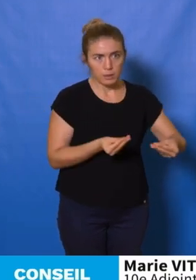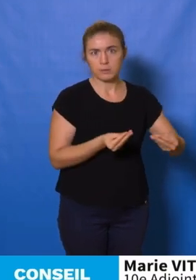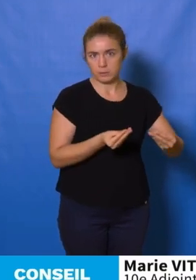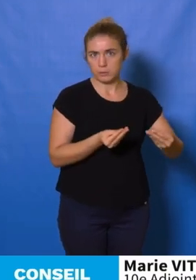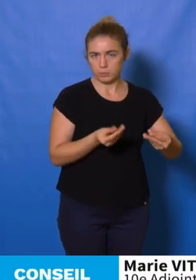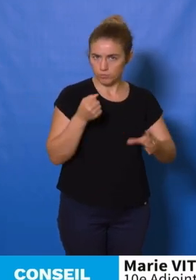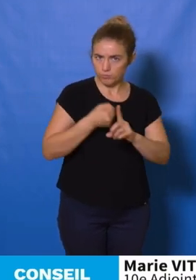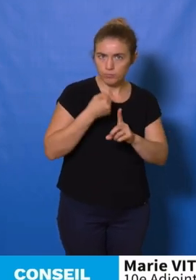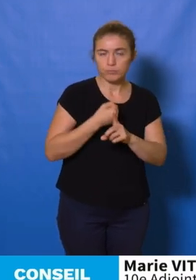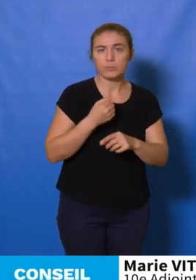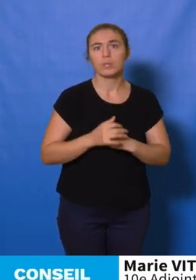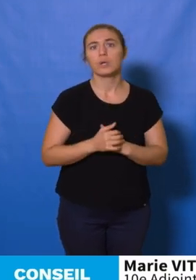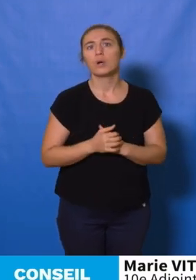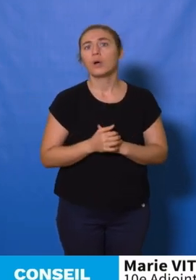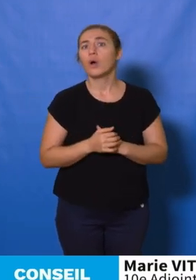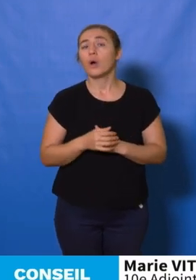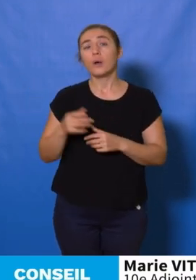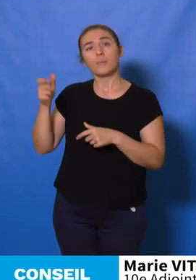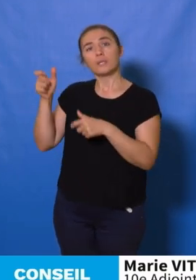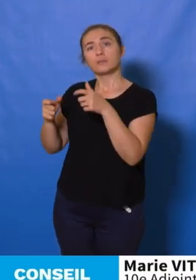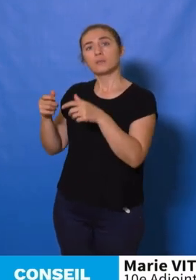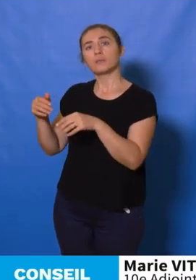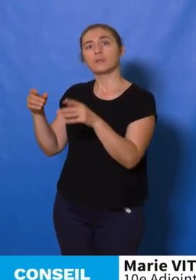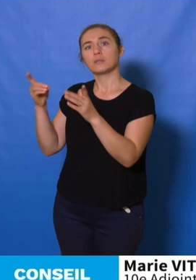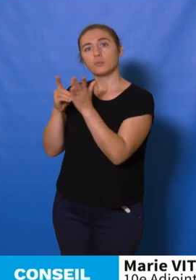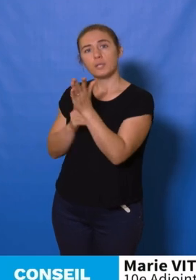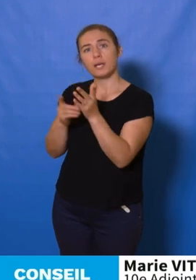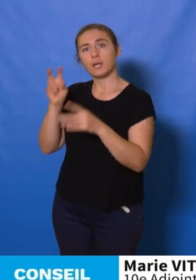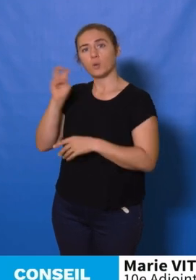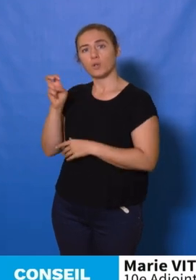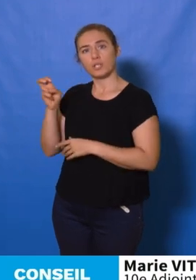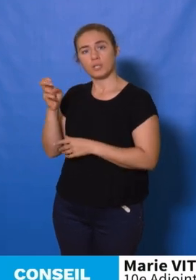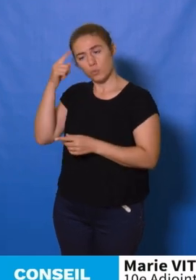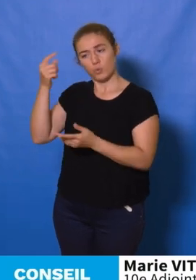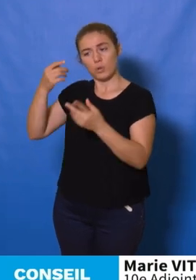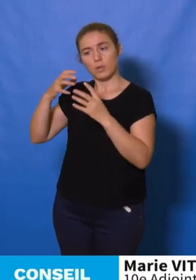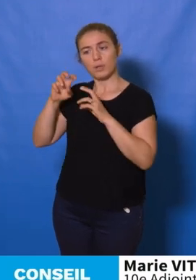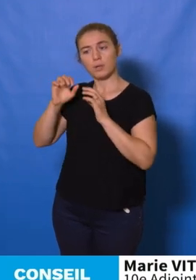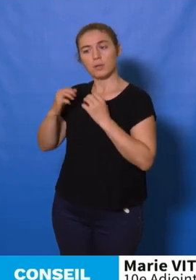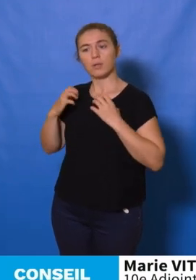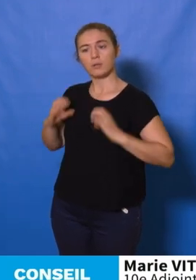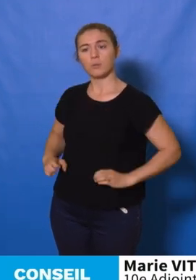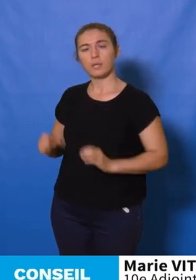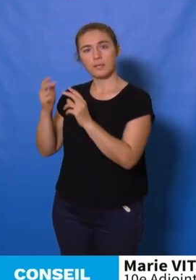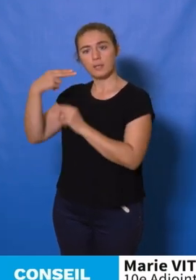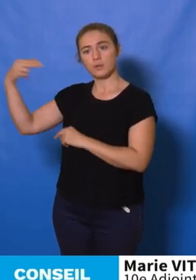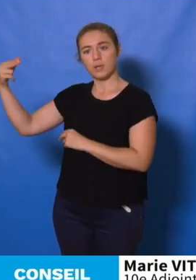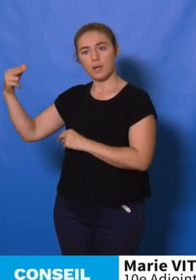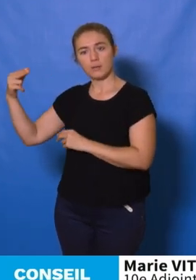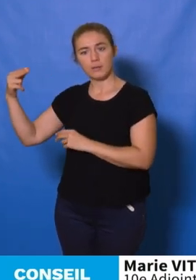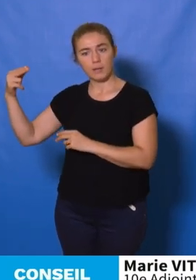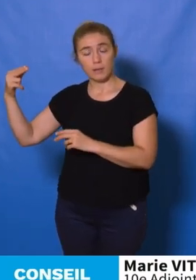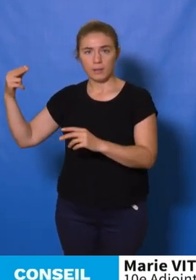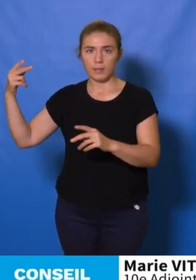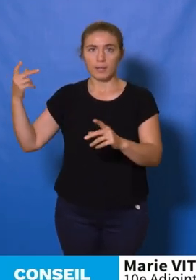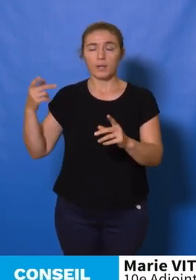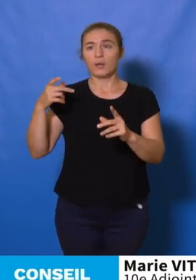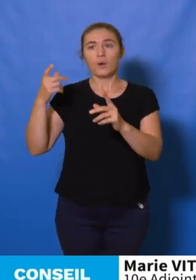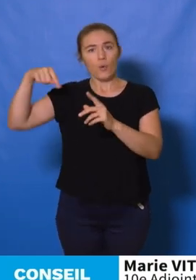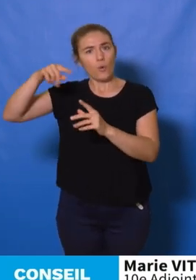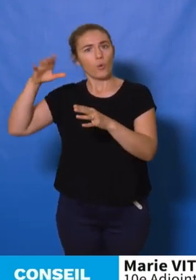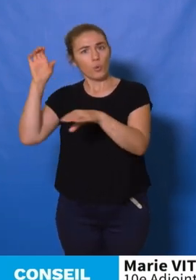députés écologistes à l'Assemblée, nous combattrons la politique migratoire du gouvernement qui organise la répression des exilés et